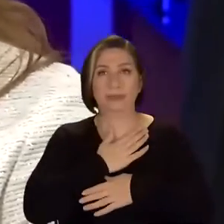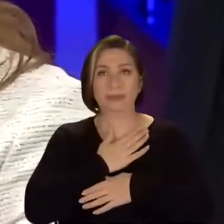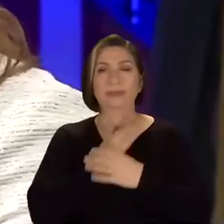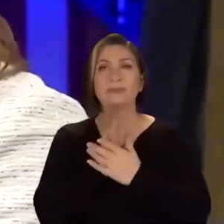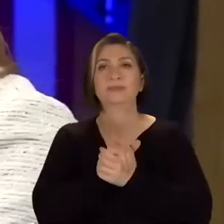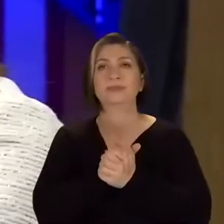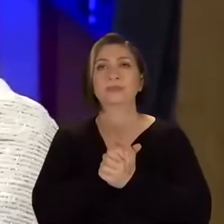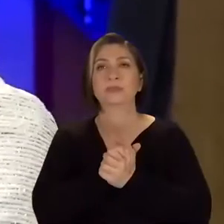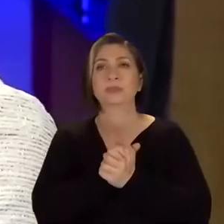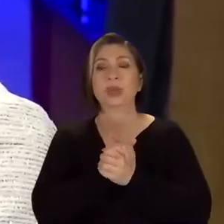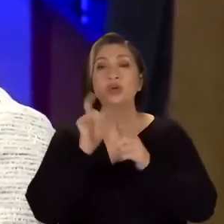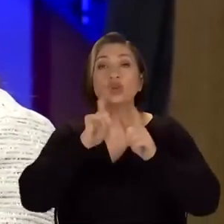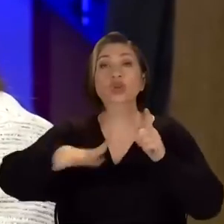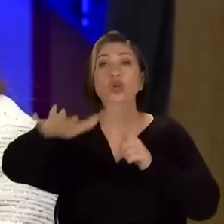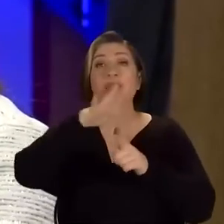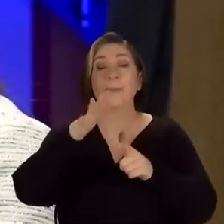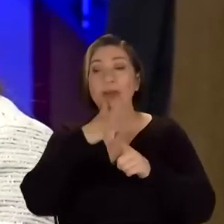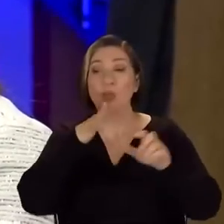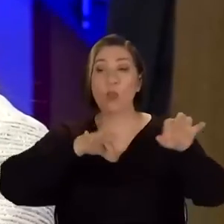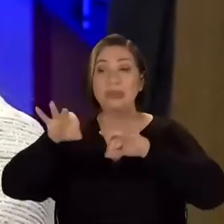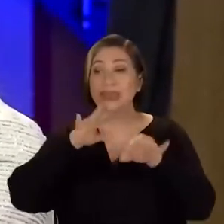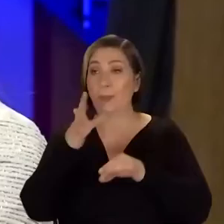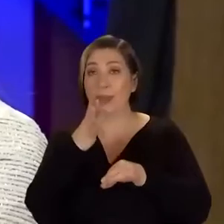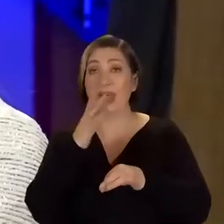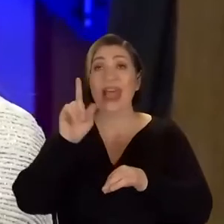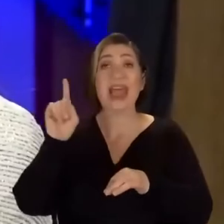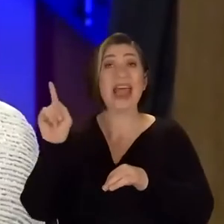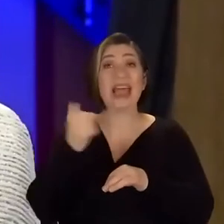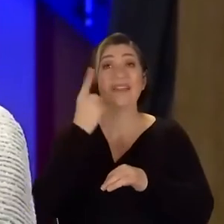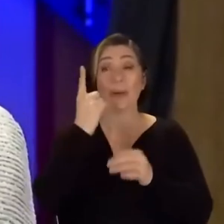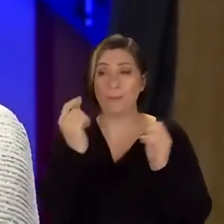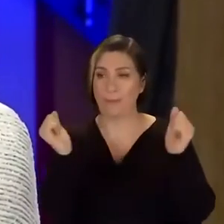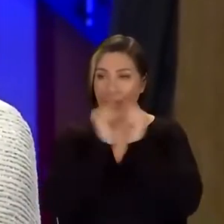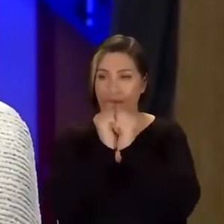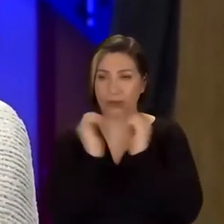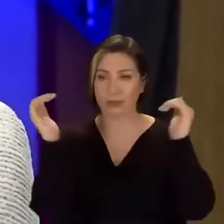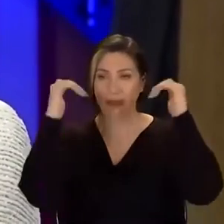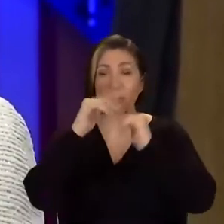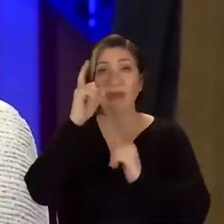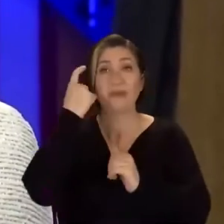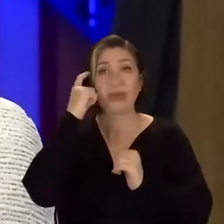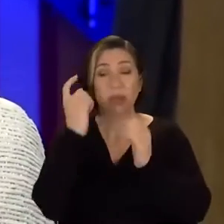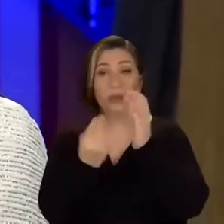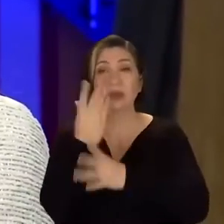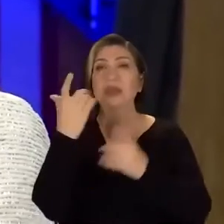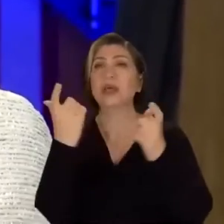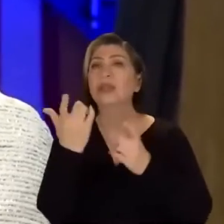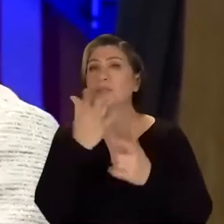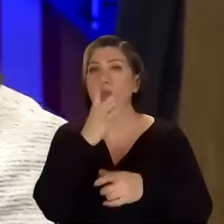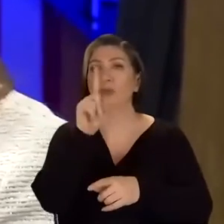Şimdi sosyal bilimlerle mühendislik bilimlerinin ilk defa bir araya gelip bir teori ürettiği alan ne biliyor